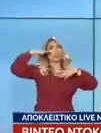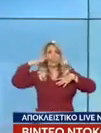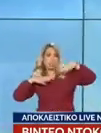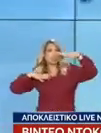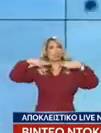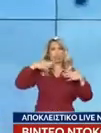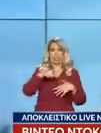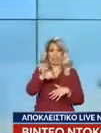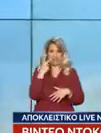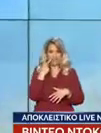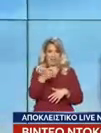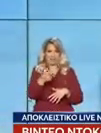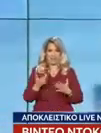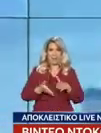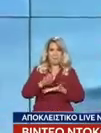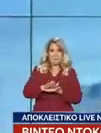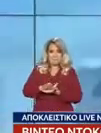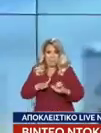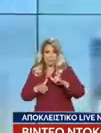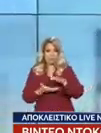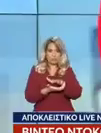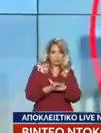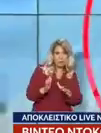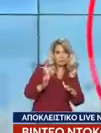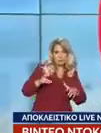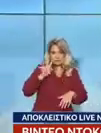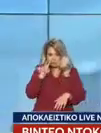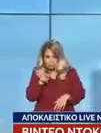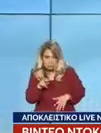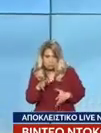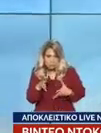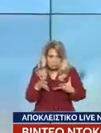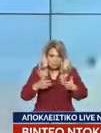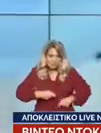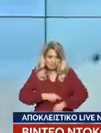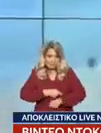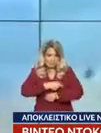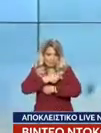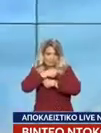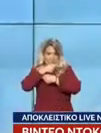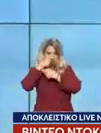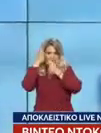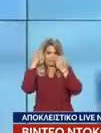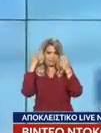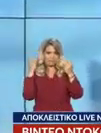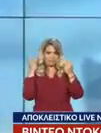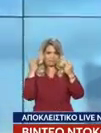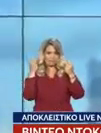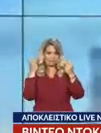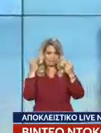εδώ. Βγάζει την μπλούζα του και δίχως δεύτερη σκέψη βουτάει για να την σώσει. Βγάζει και κάτω τις τσέπες του, τον βλέπετε εδώ